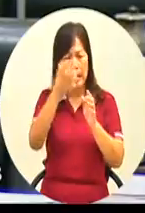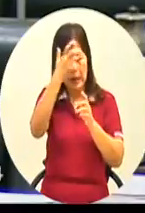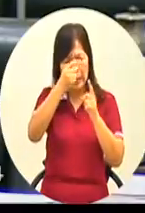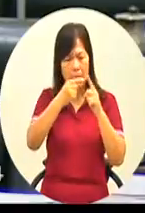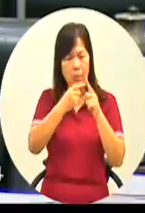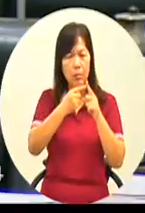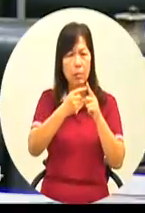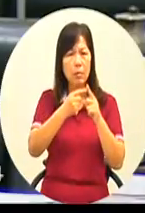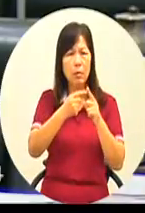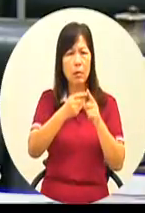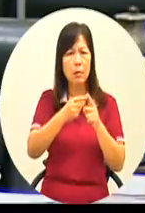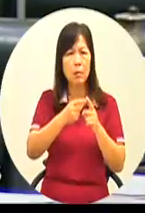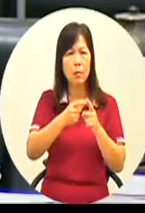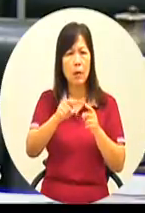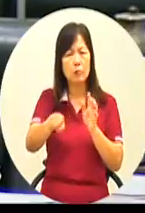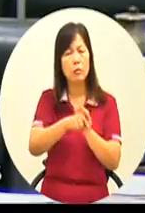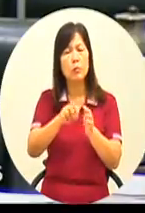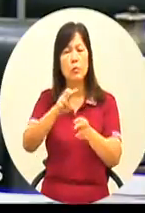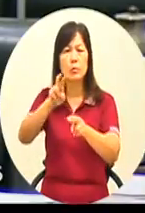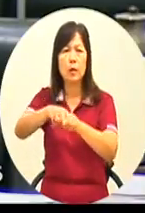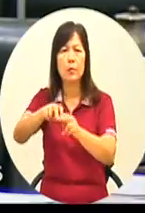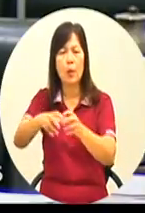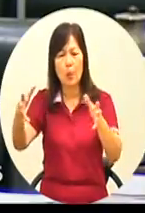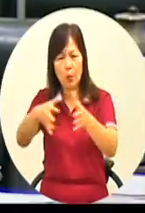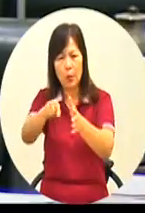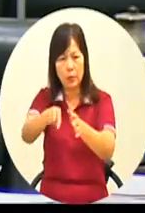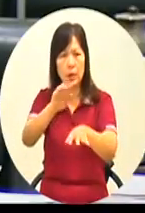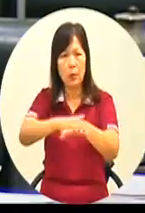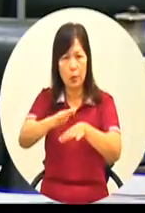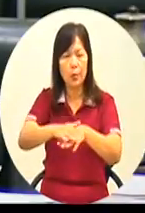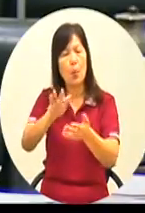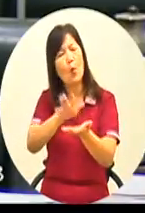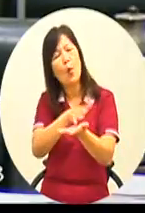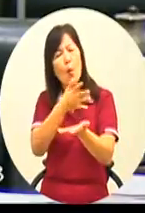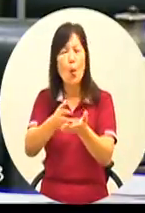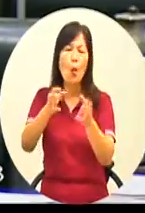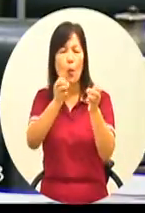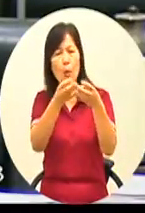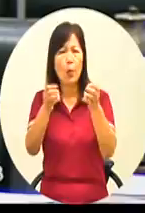里来做休闲，都聚集在这里，好，哦。